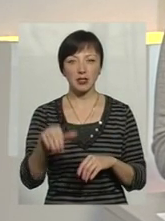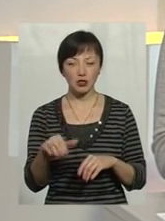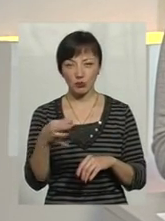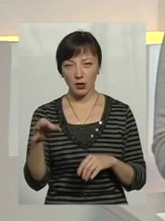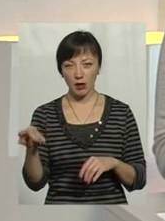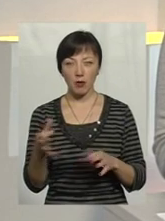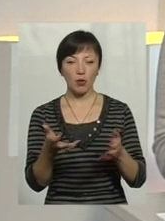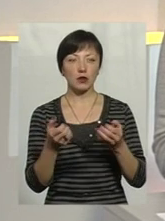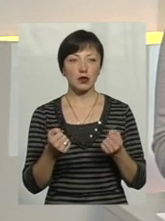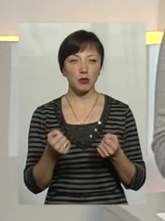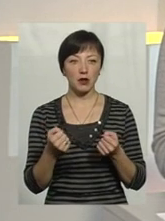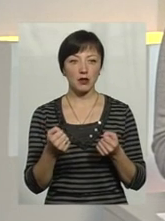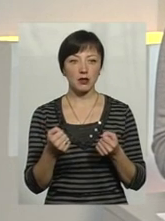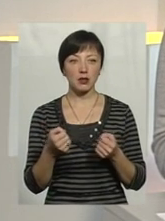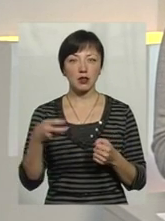і отримала